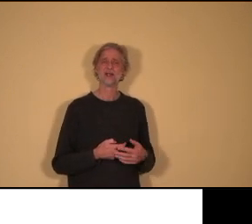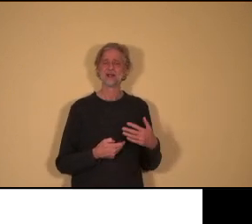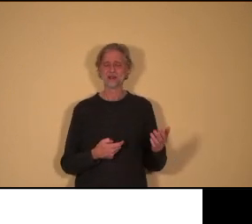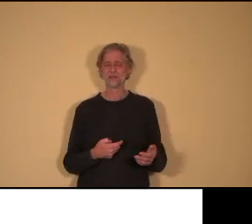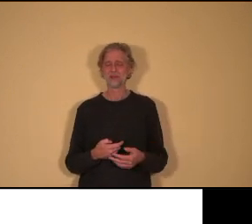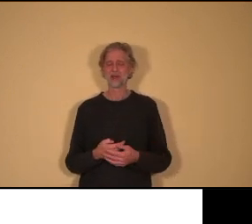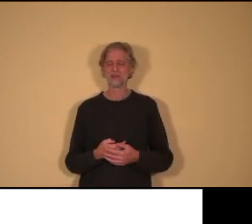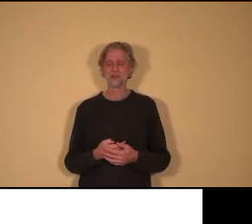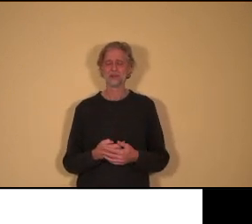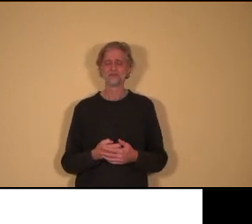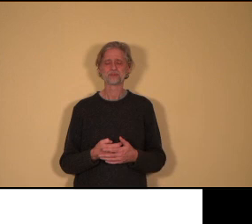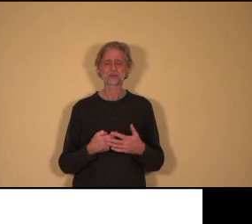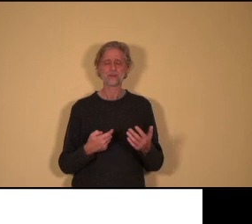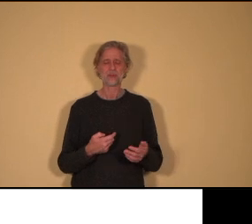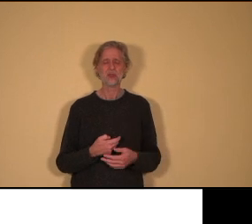speichern.